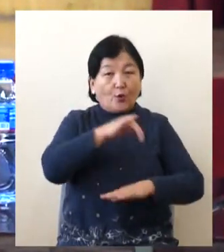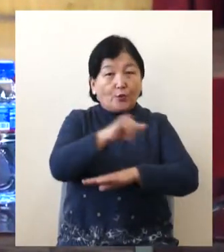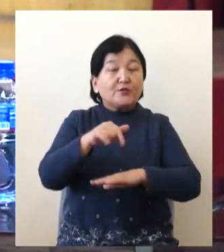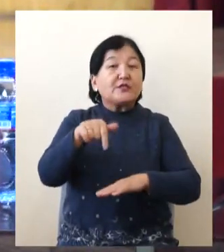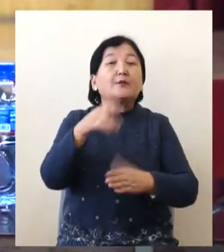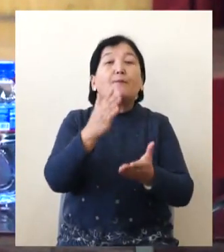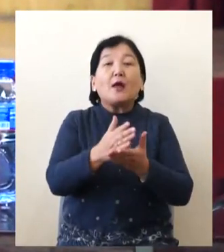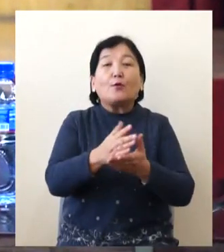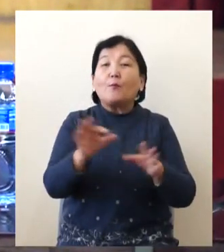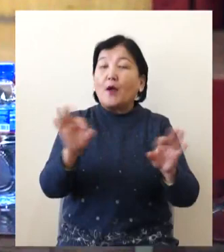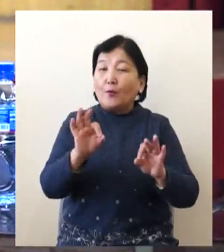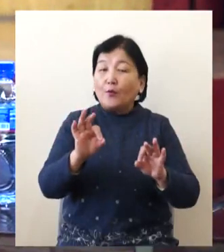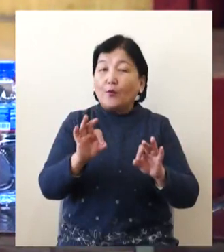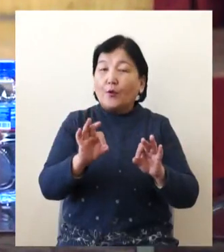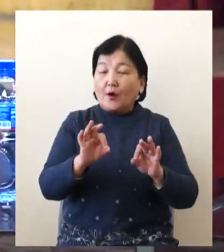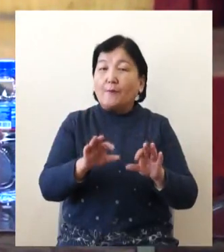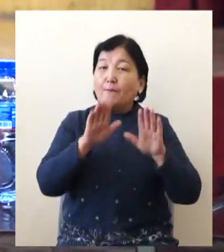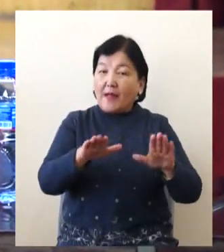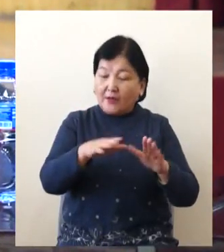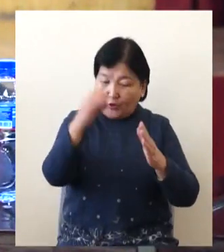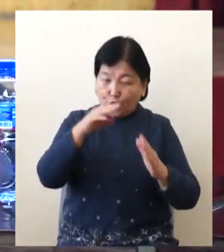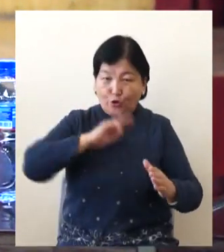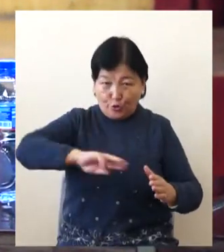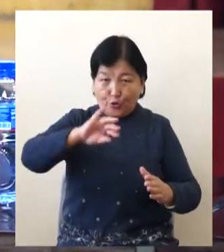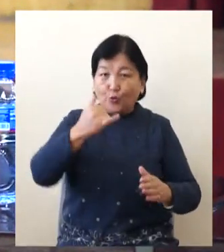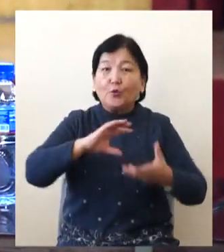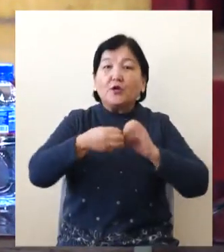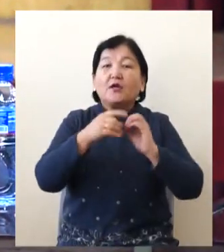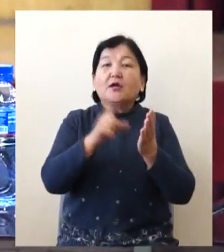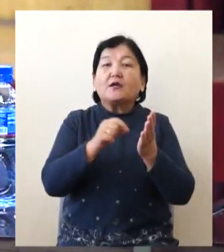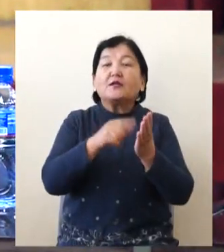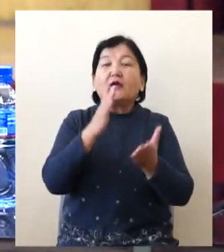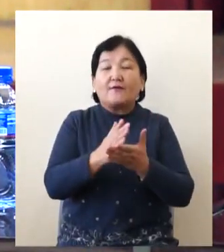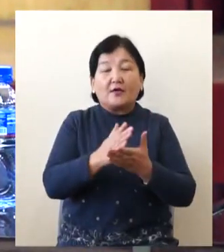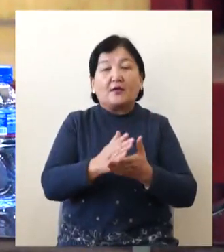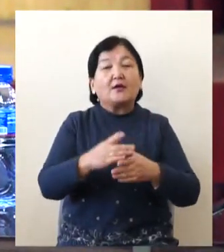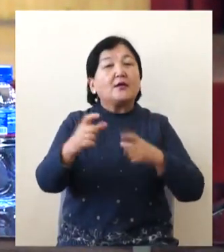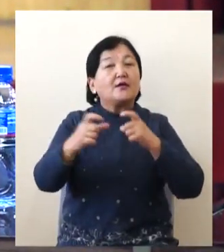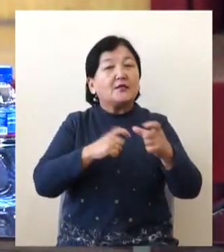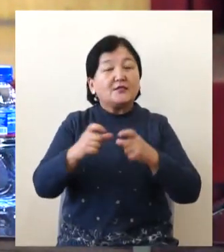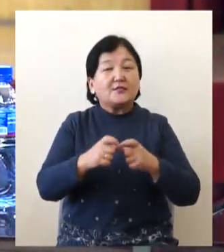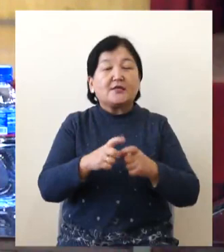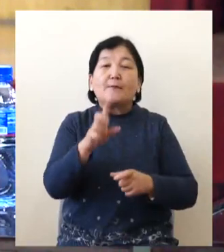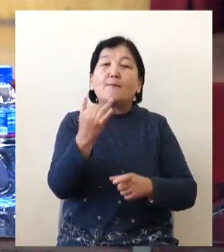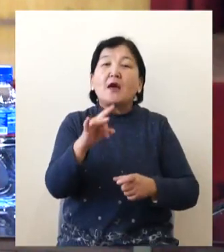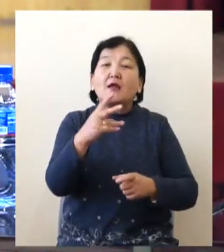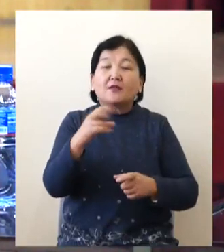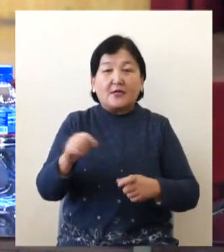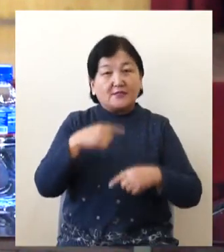юу хийх ёстой вэ гэдгийг ямар ч улс төрийн биш байр суурьнаас цэвэр эдийн засгийн байр суурьнаас үзэх гэж байгаа